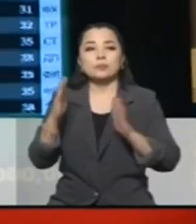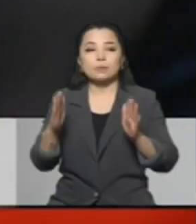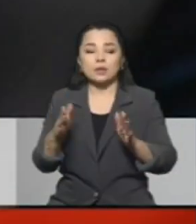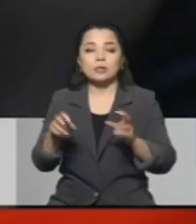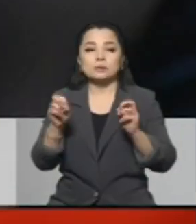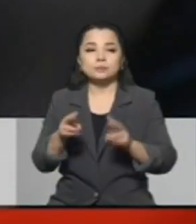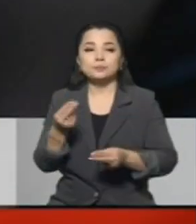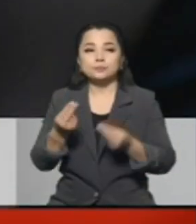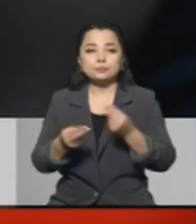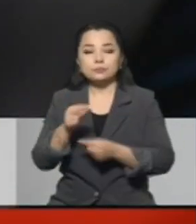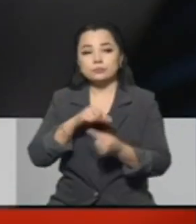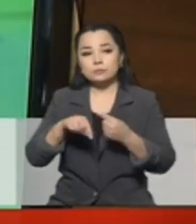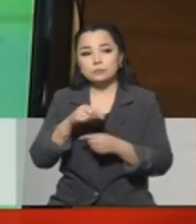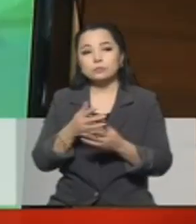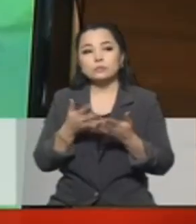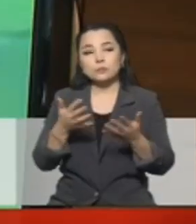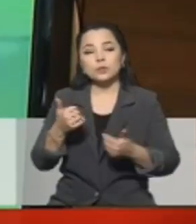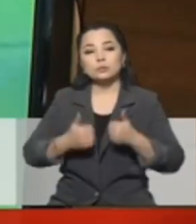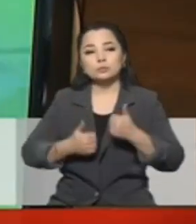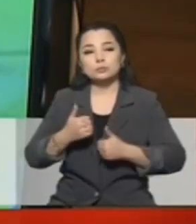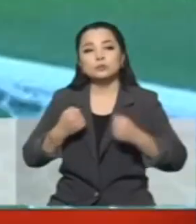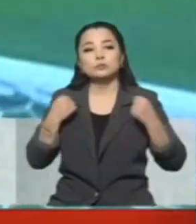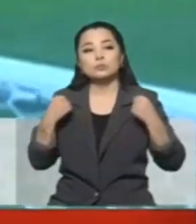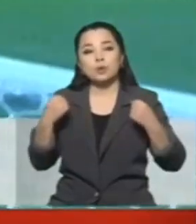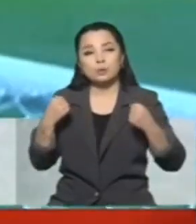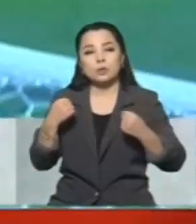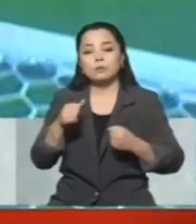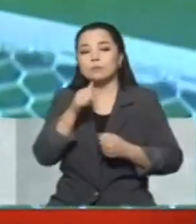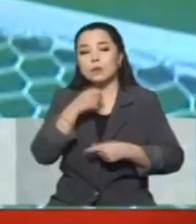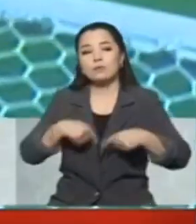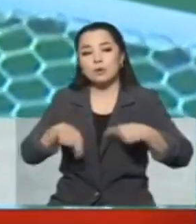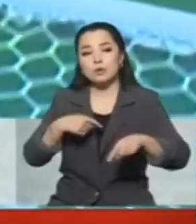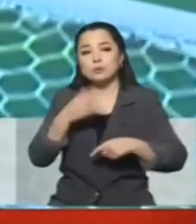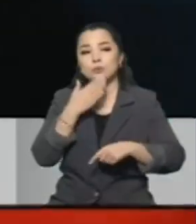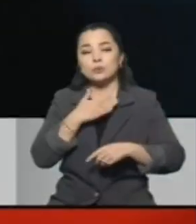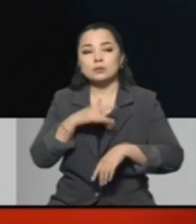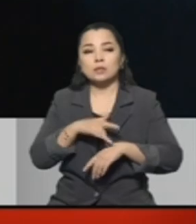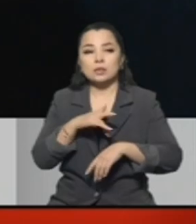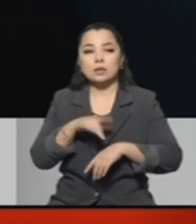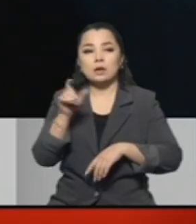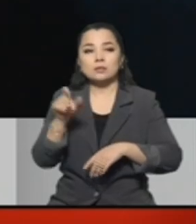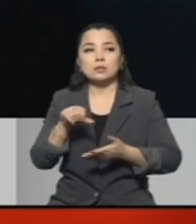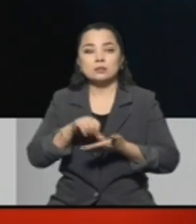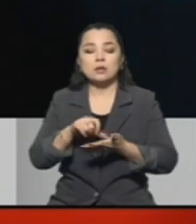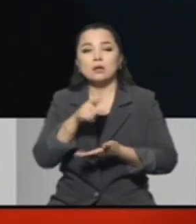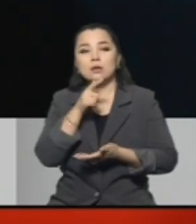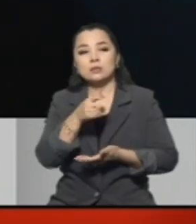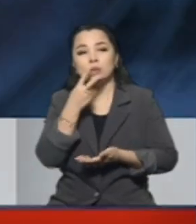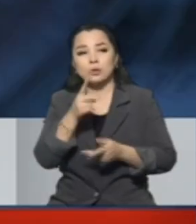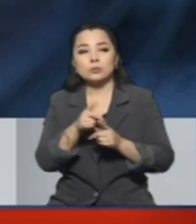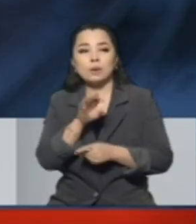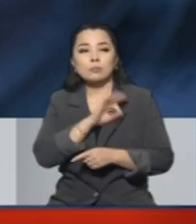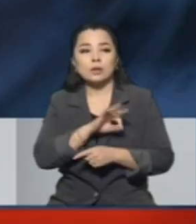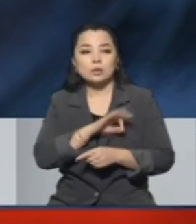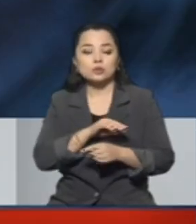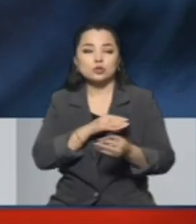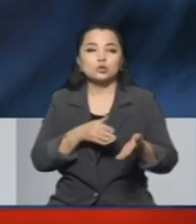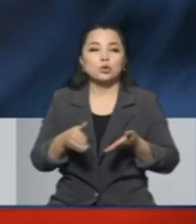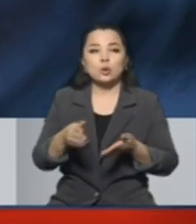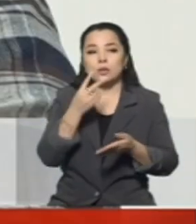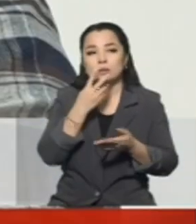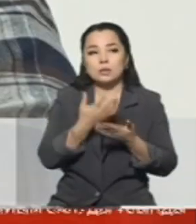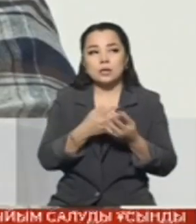арқылы бәстіксе, артынан үлкен спортқа ауысқан. Футбол десе ішкенасын жерге қоятын азамат оны тамашалап қана қоймай пайда көрудің жолын